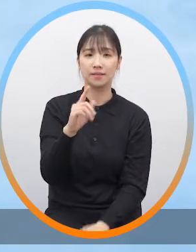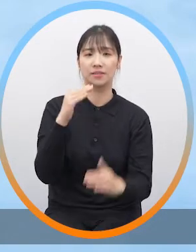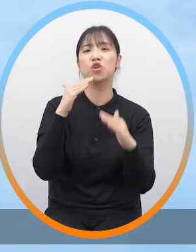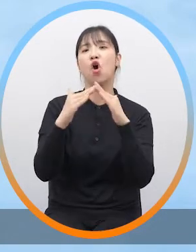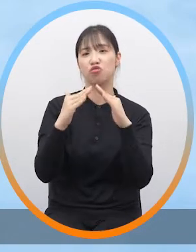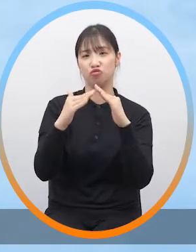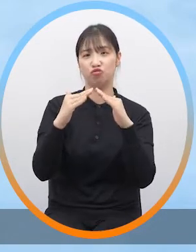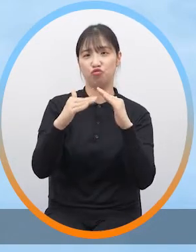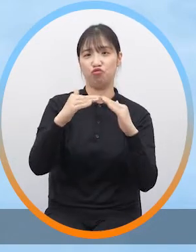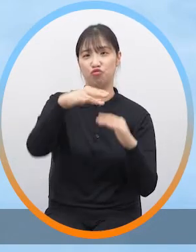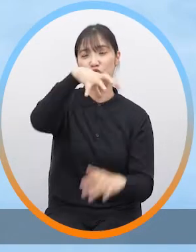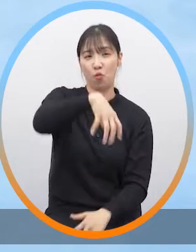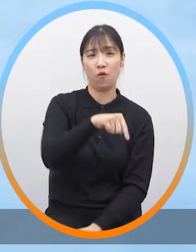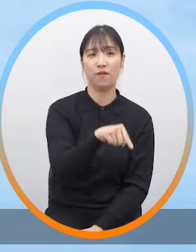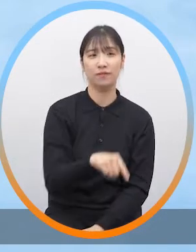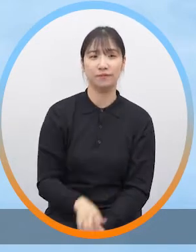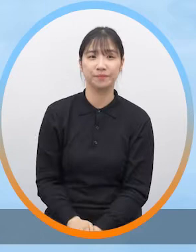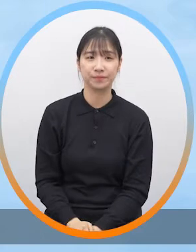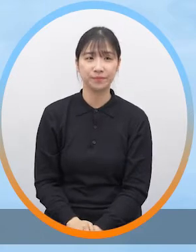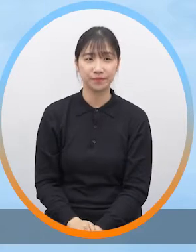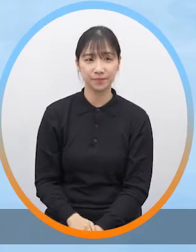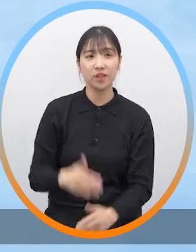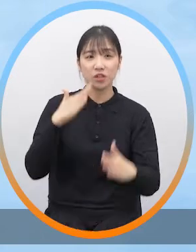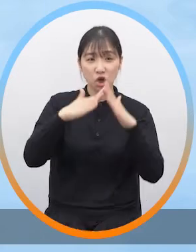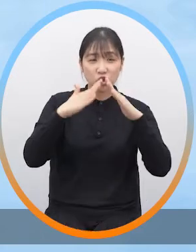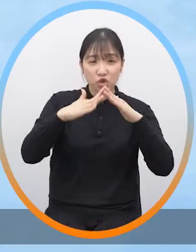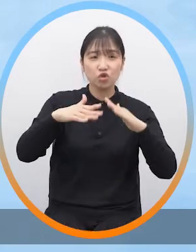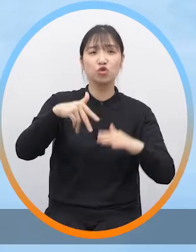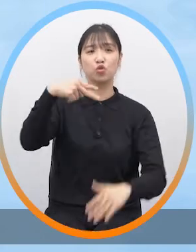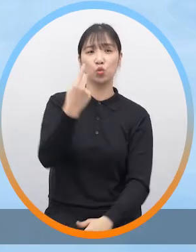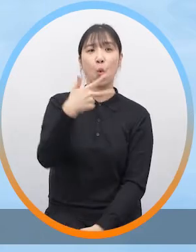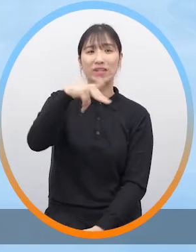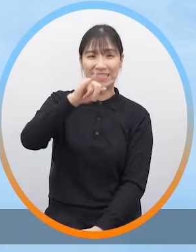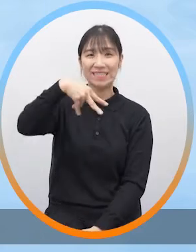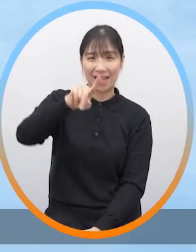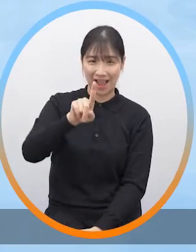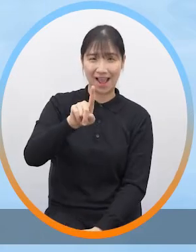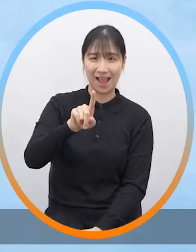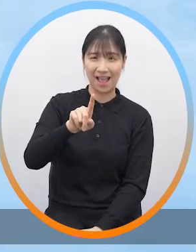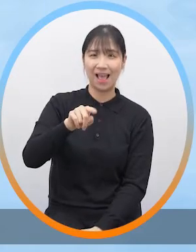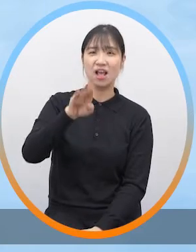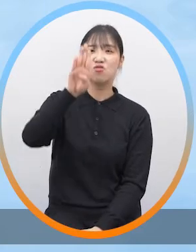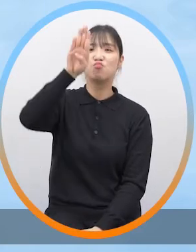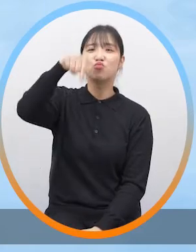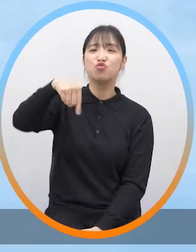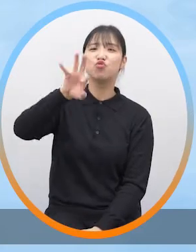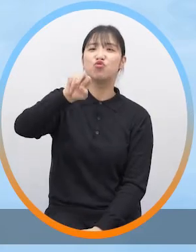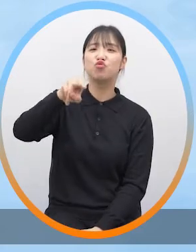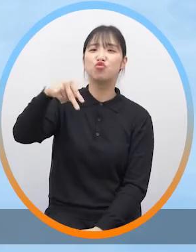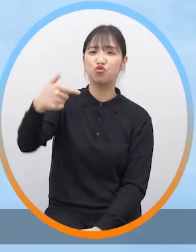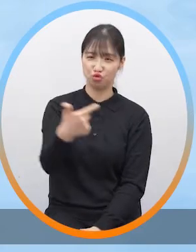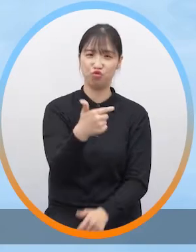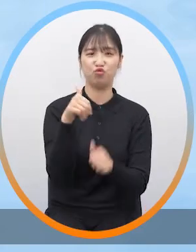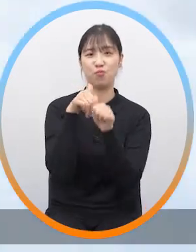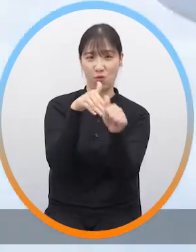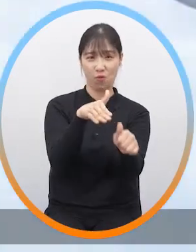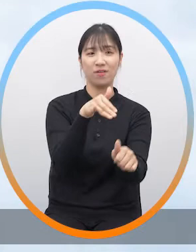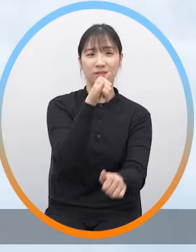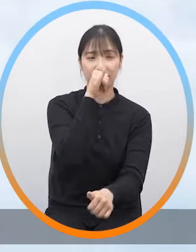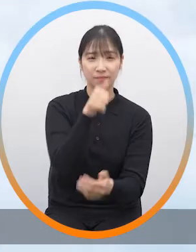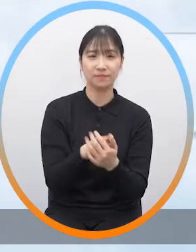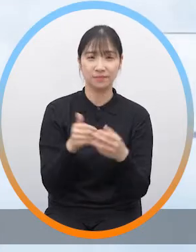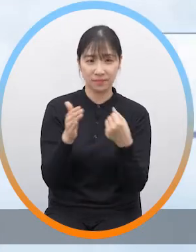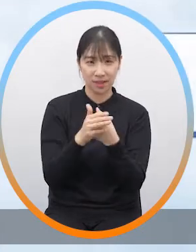지방제도가 전주가 가장 큽니다. 전주에는 도지사와 지금의 도지사급인 부윤이 파견이 되죠.